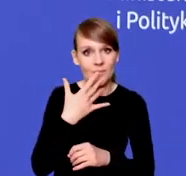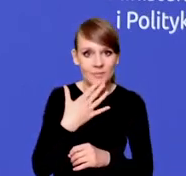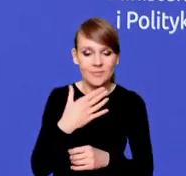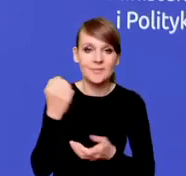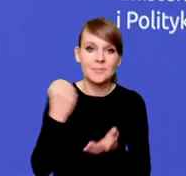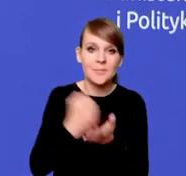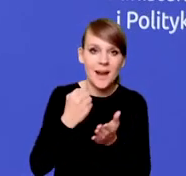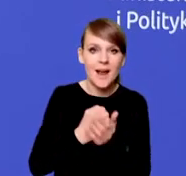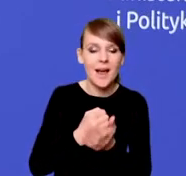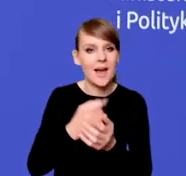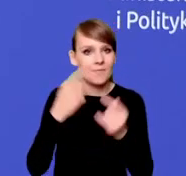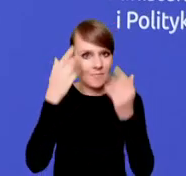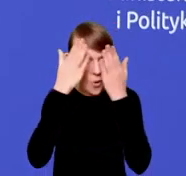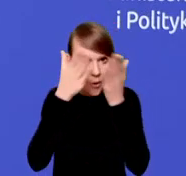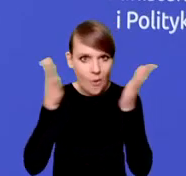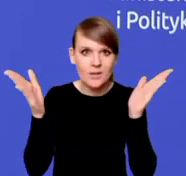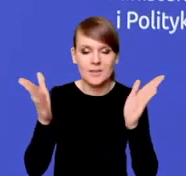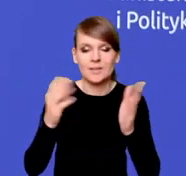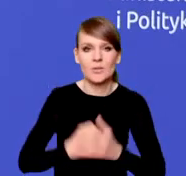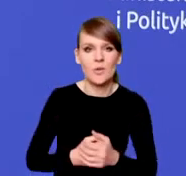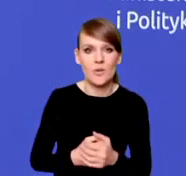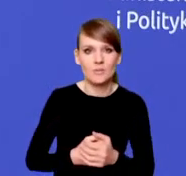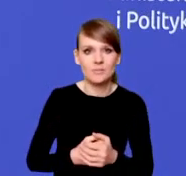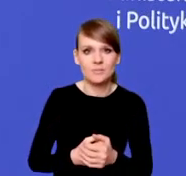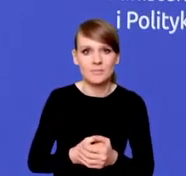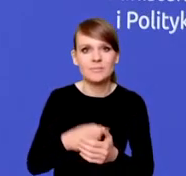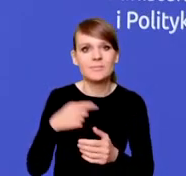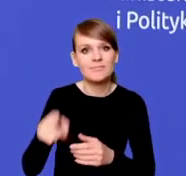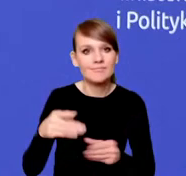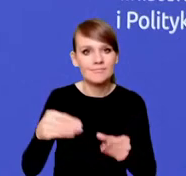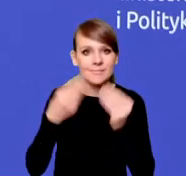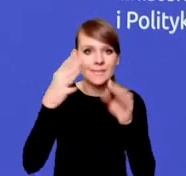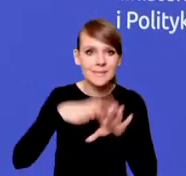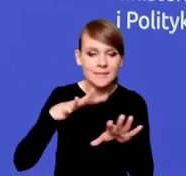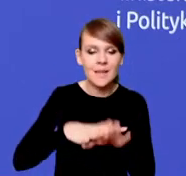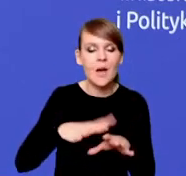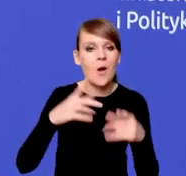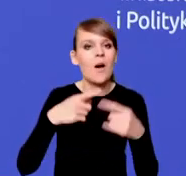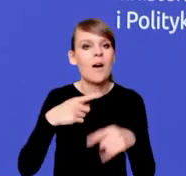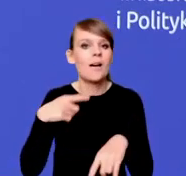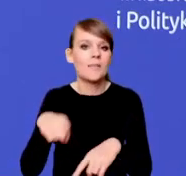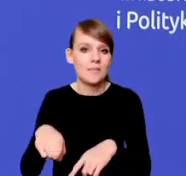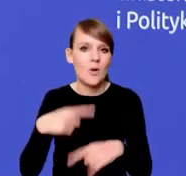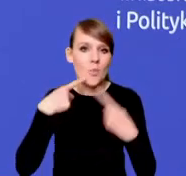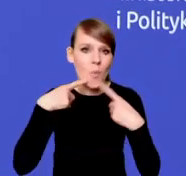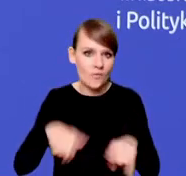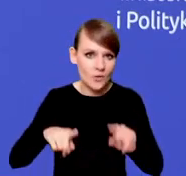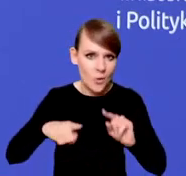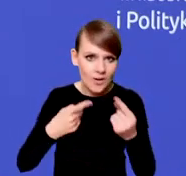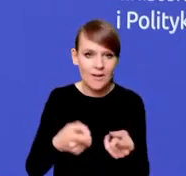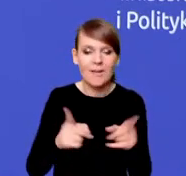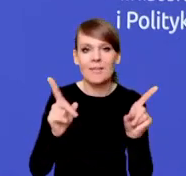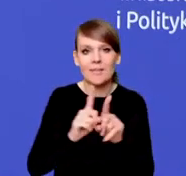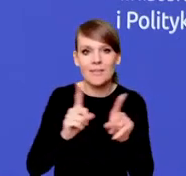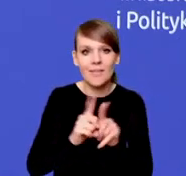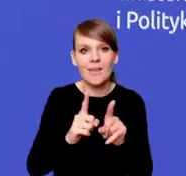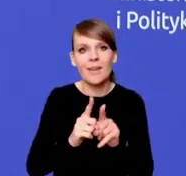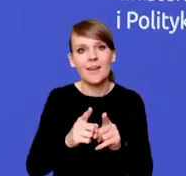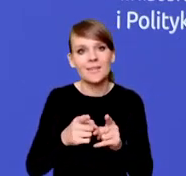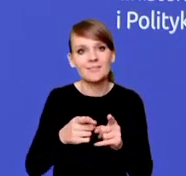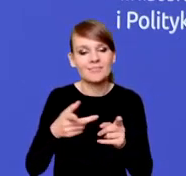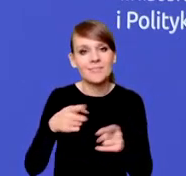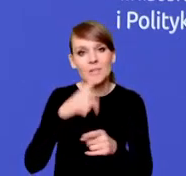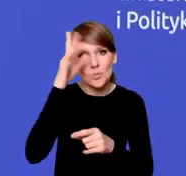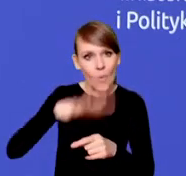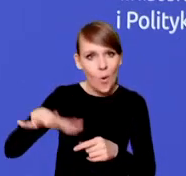horyzontów, budowania systemu odpowiedzialnej organizacji, budowania społeczeństwa w duchu